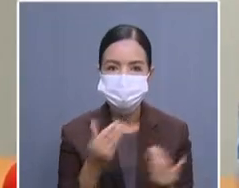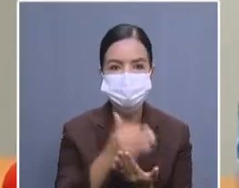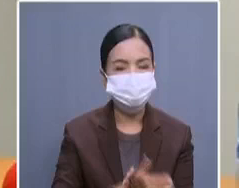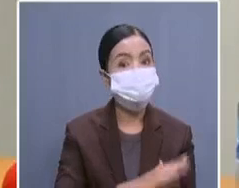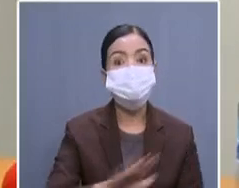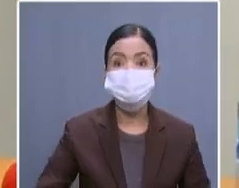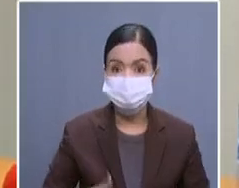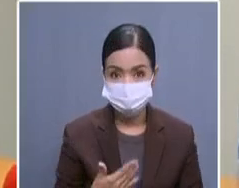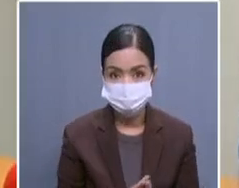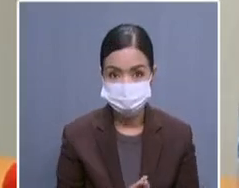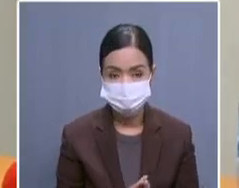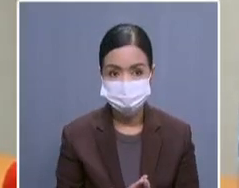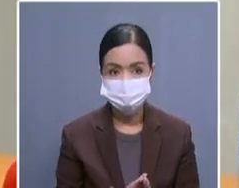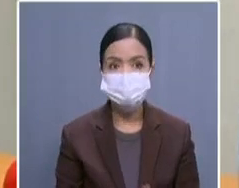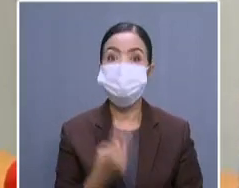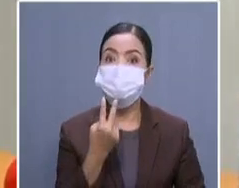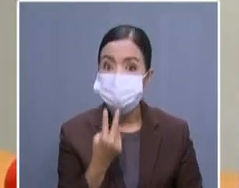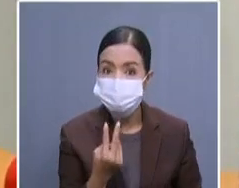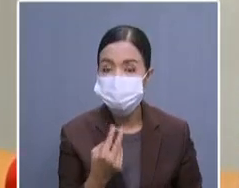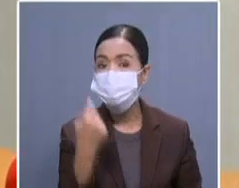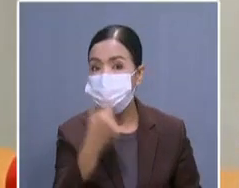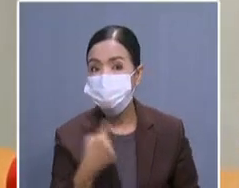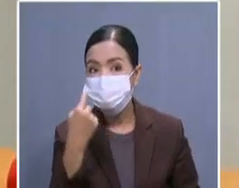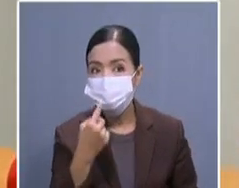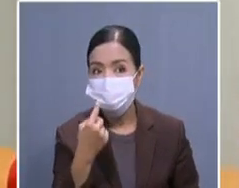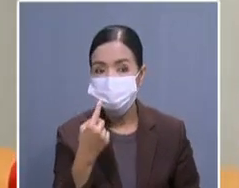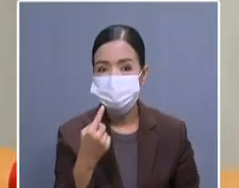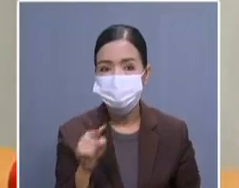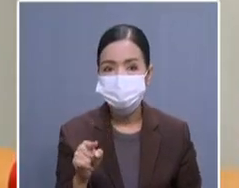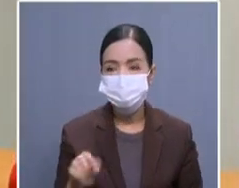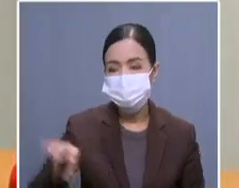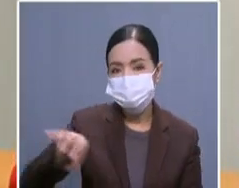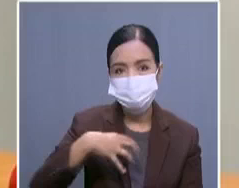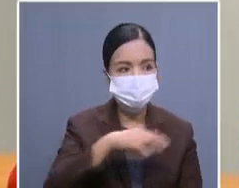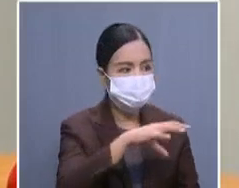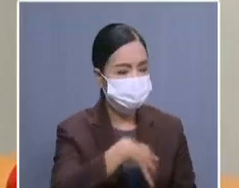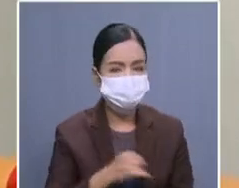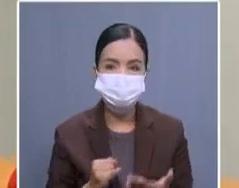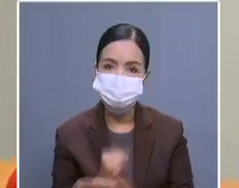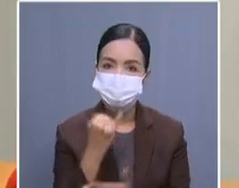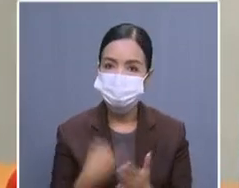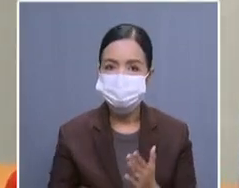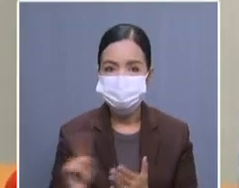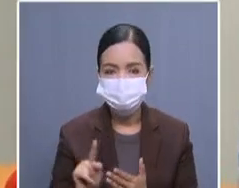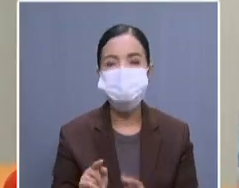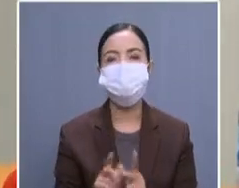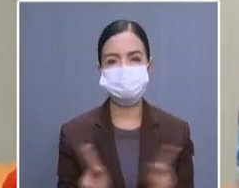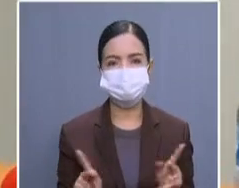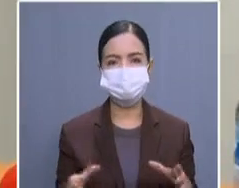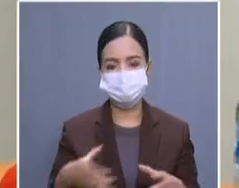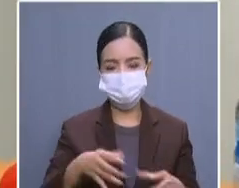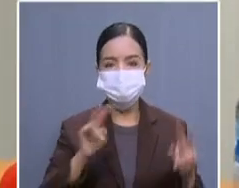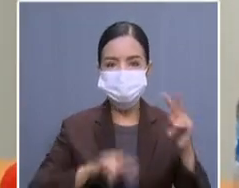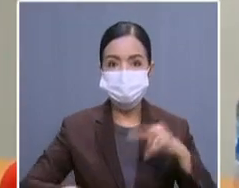นะครับเพื่อพิสูจน์ว่าใครสิ่งที่บอกมาถูกหรือไม่อย่างไรเพราะว่า